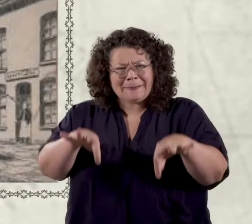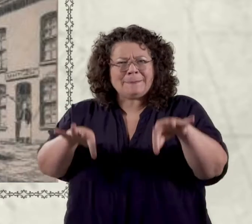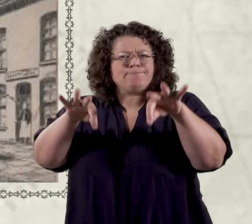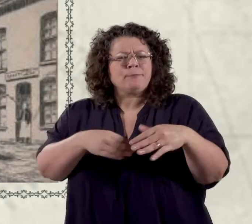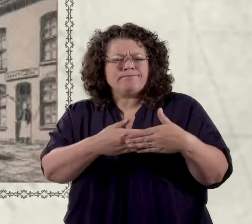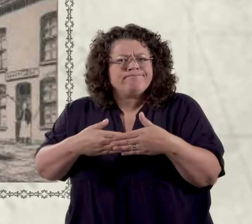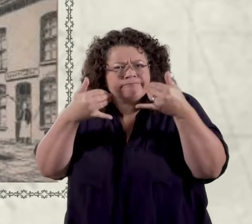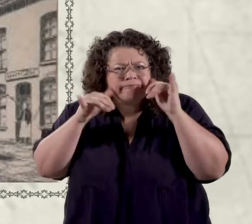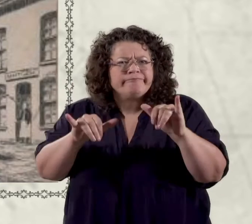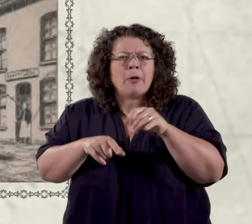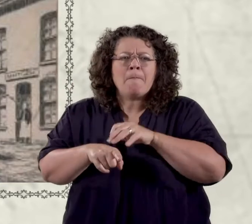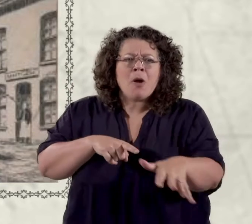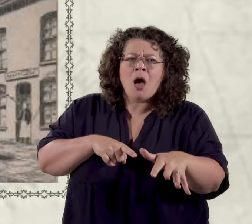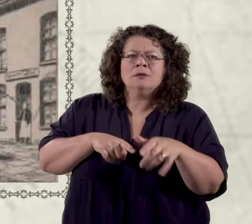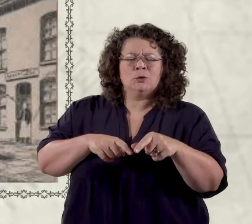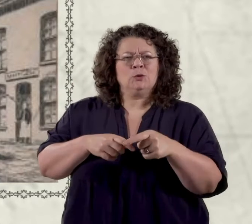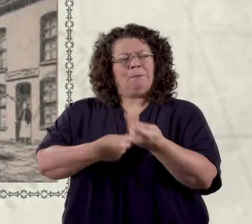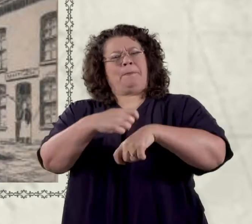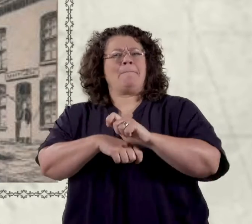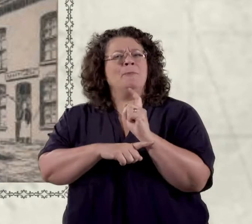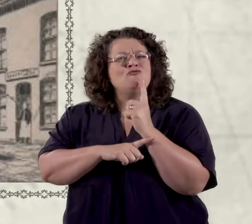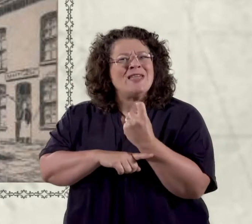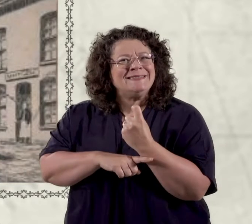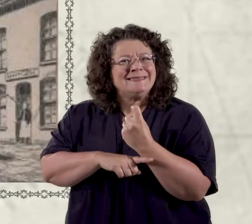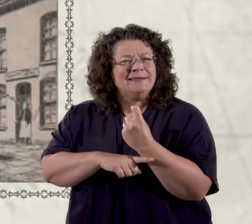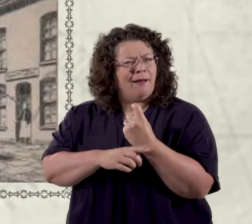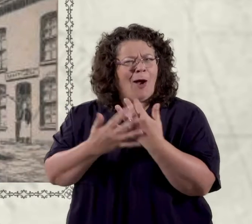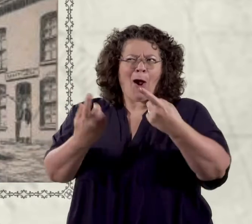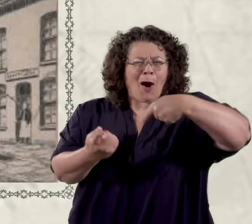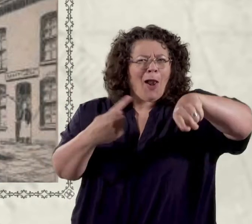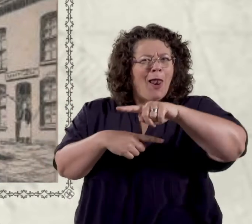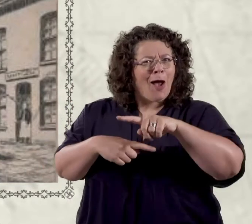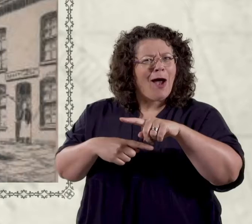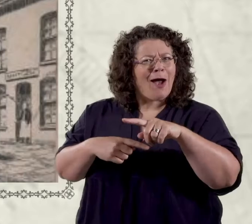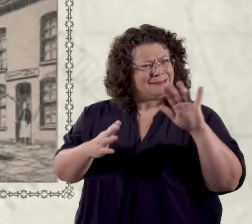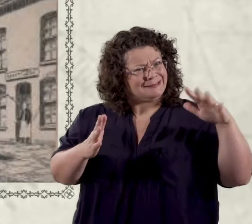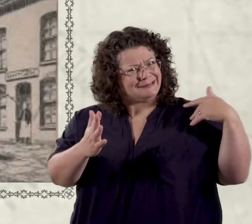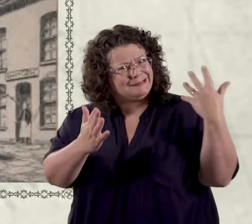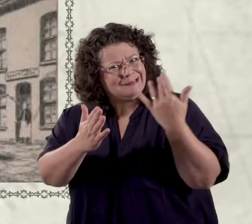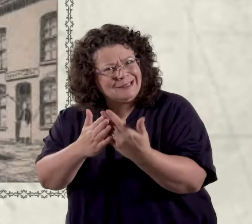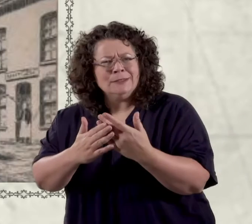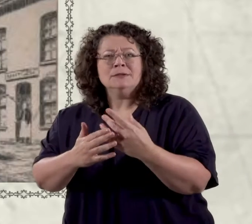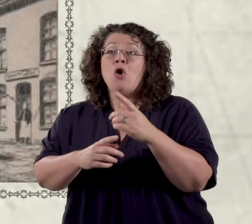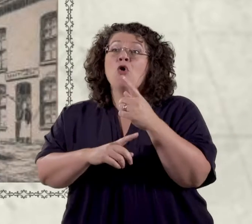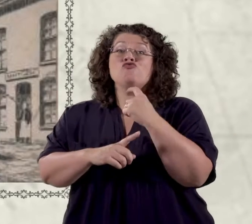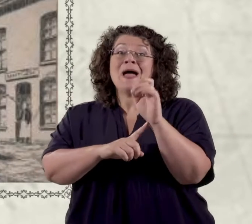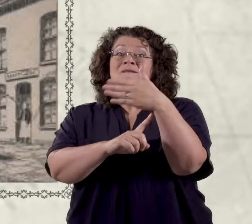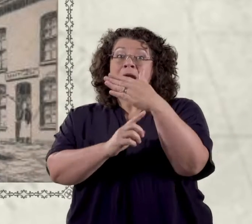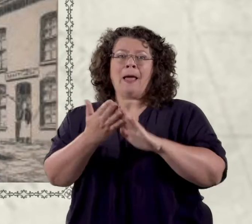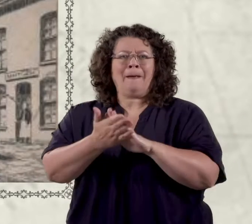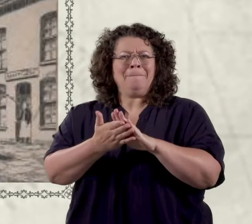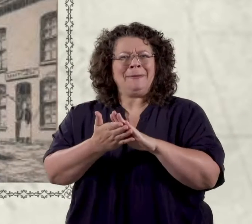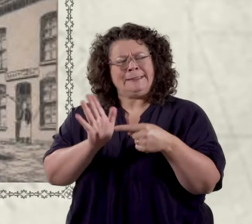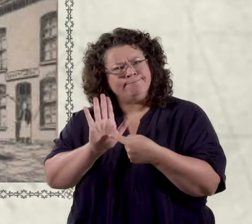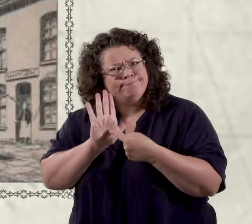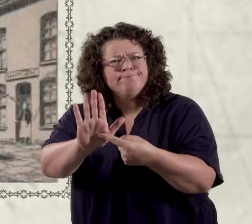goch. Ni oedd y cyntaf I defnyddio baner goch fel symbol o dioddefaint. Mae sawl wedi defnyddio ers ni,